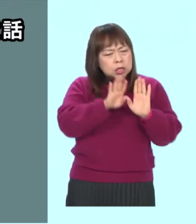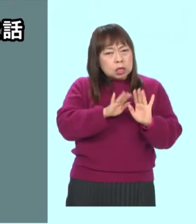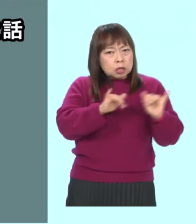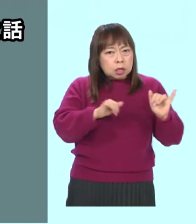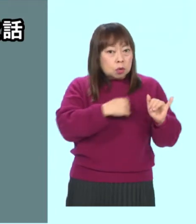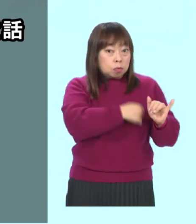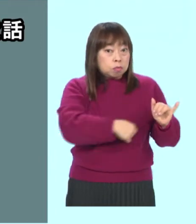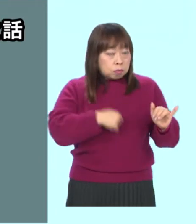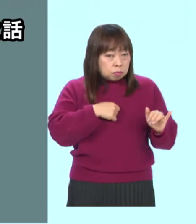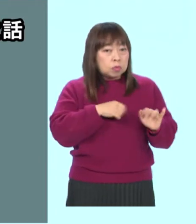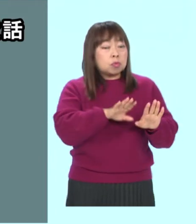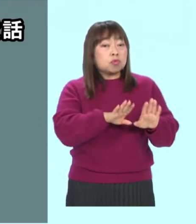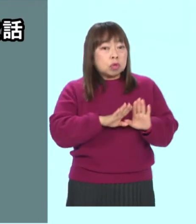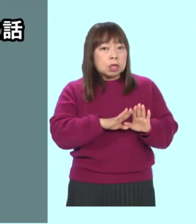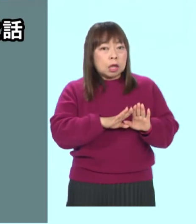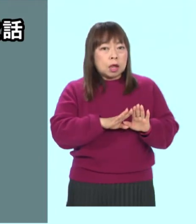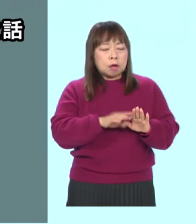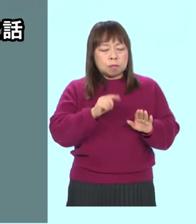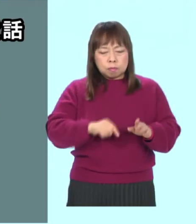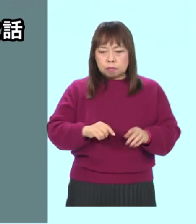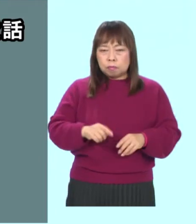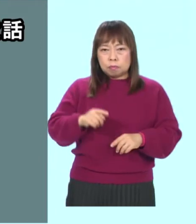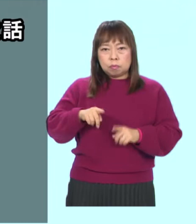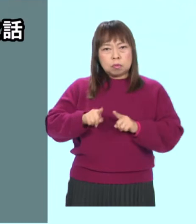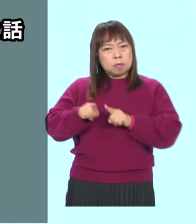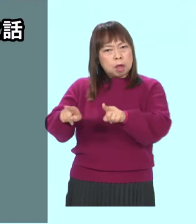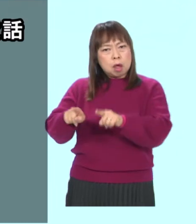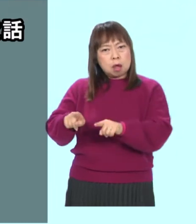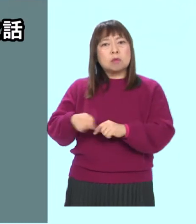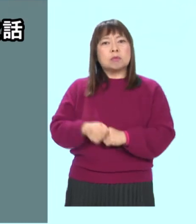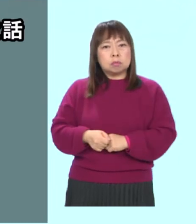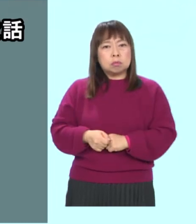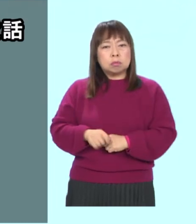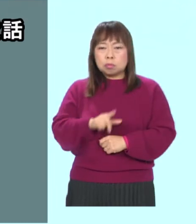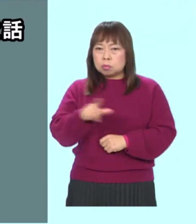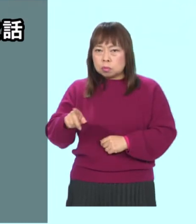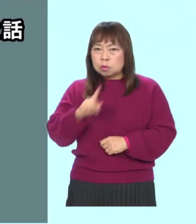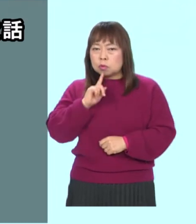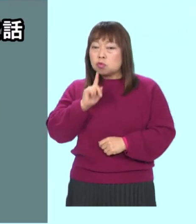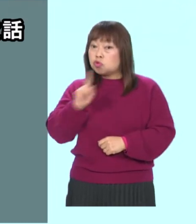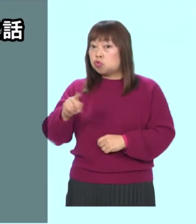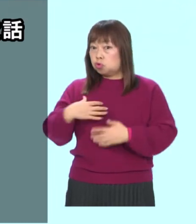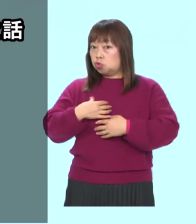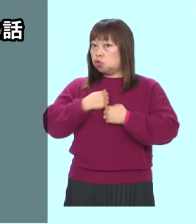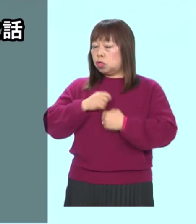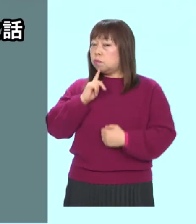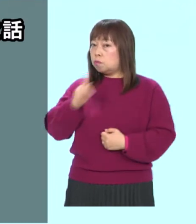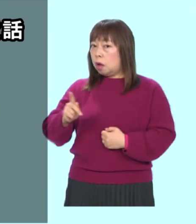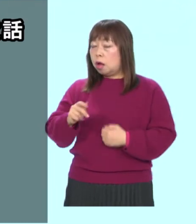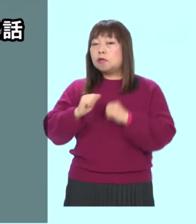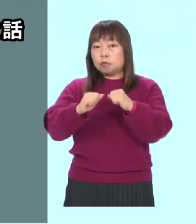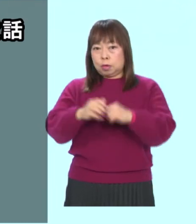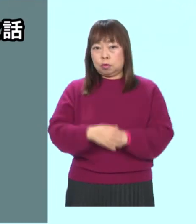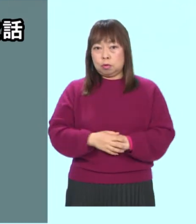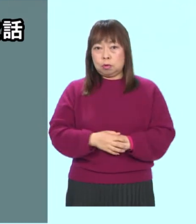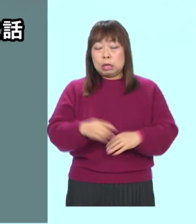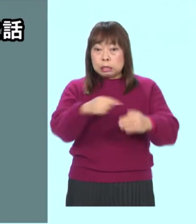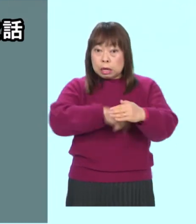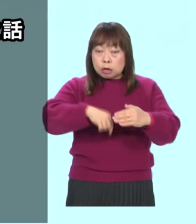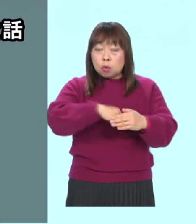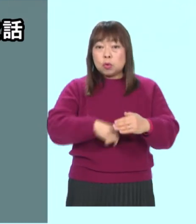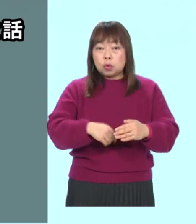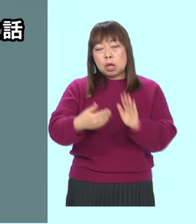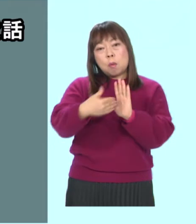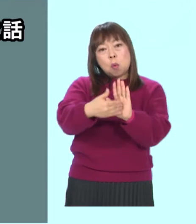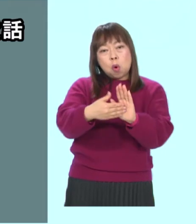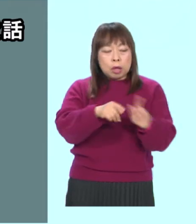検挙や警告などの適切な処置を講じます。また内容に応じて、防犯指導や